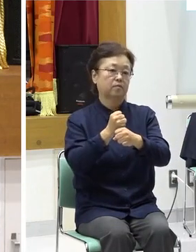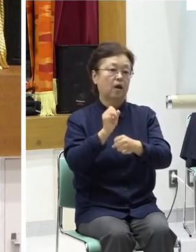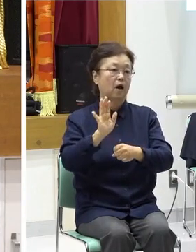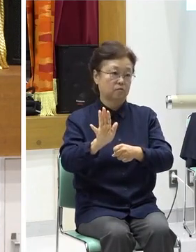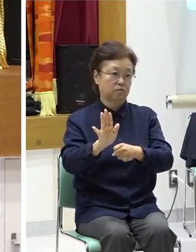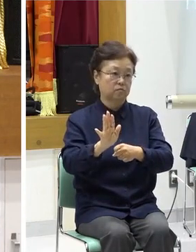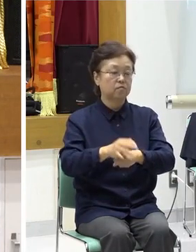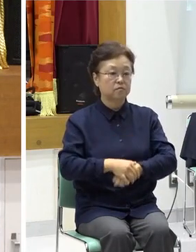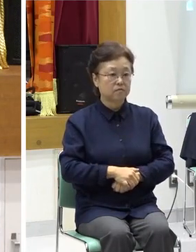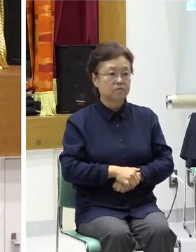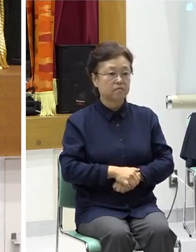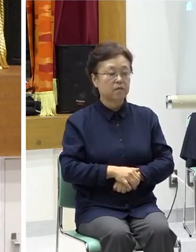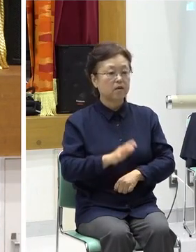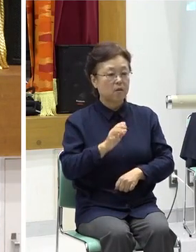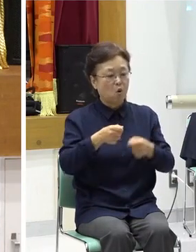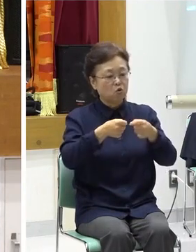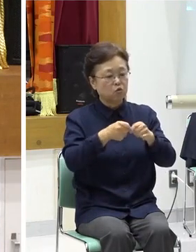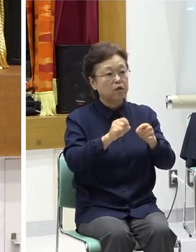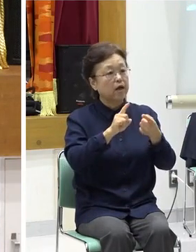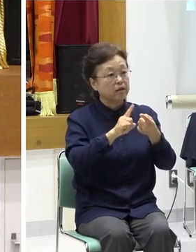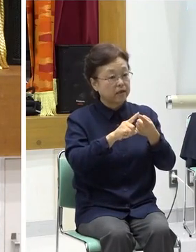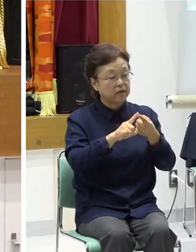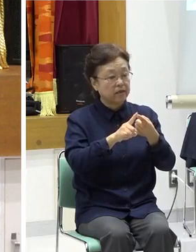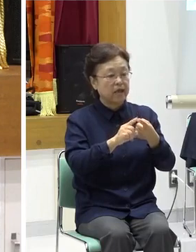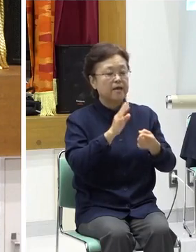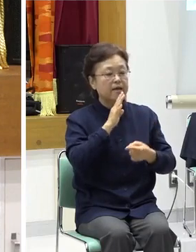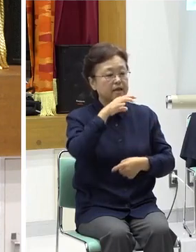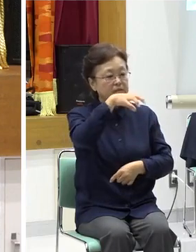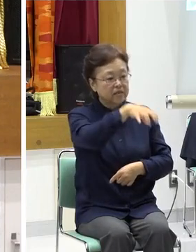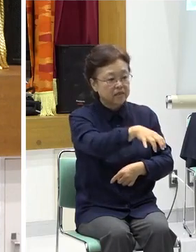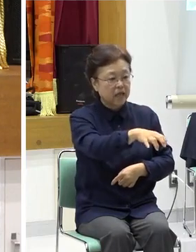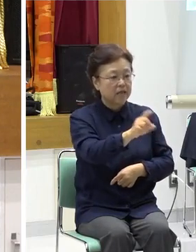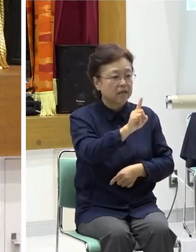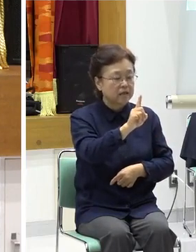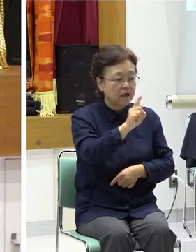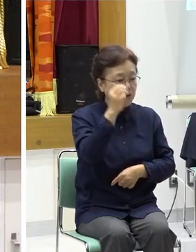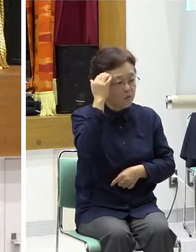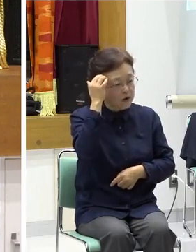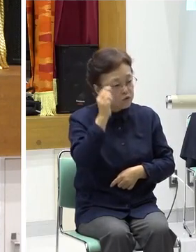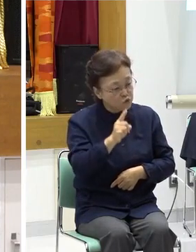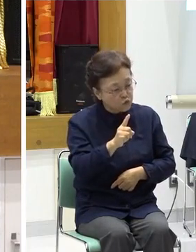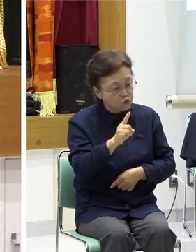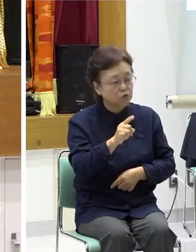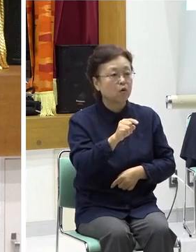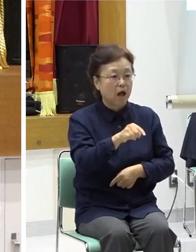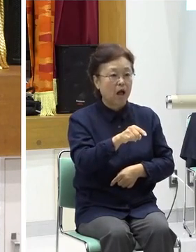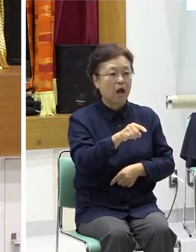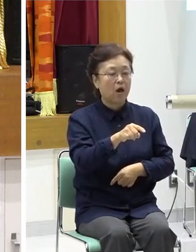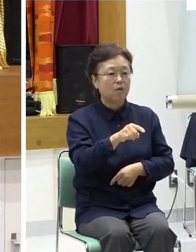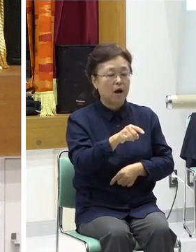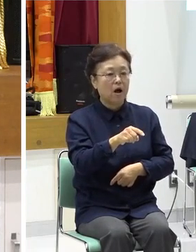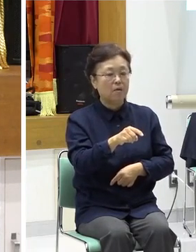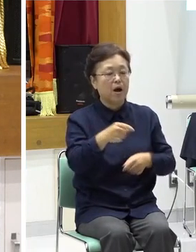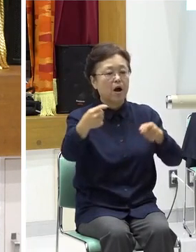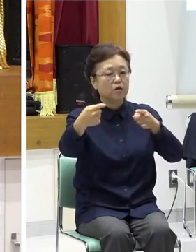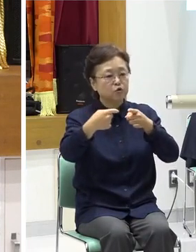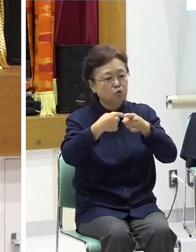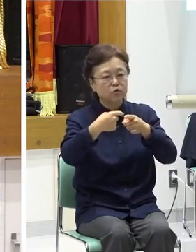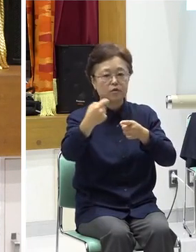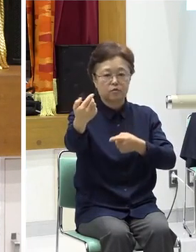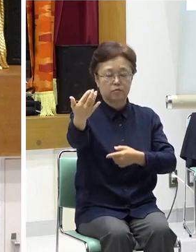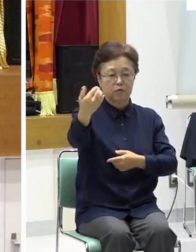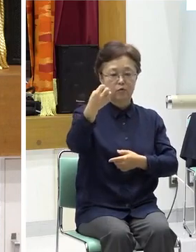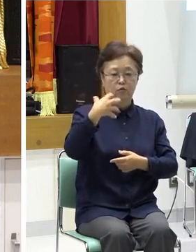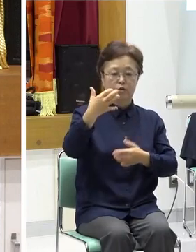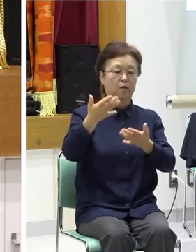的に、おっしゃったように現地でどのようなことがということがあるのでしたら、直接は申してもらえれば、多